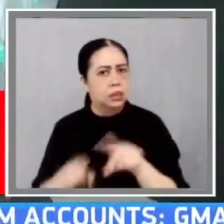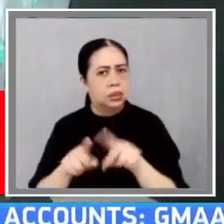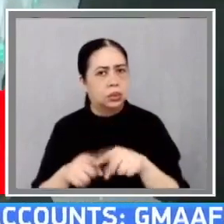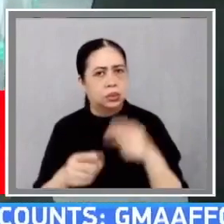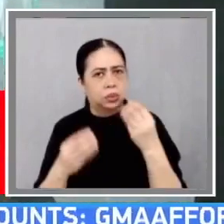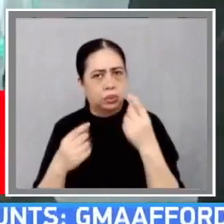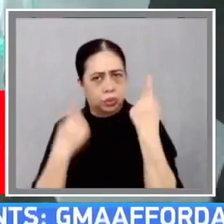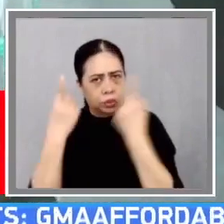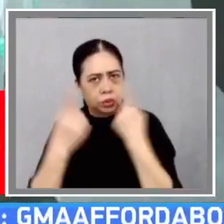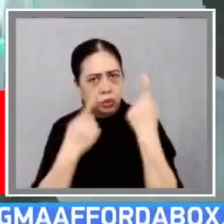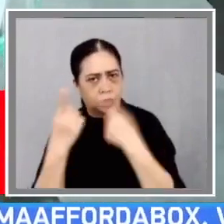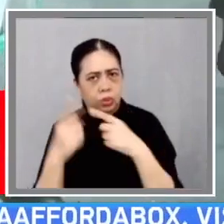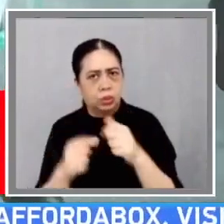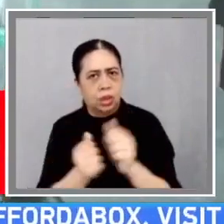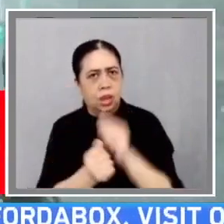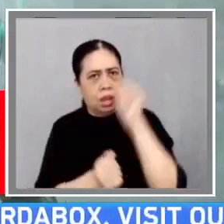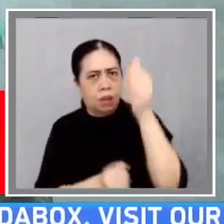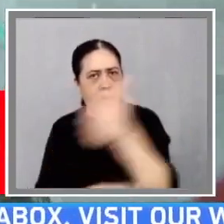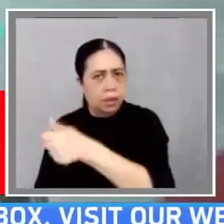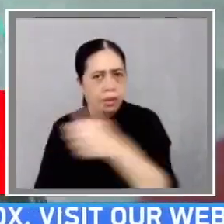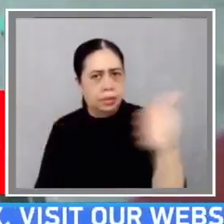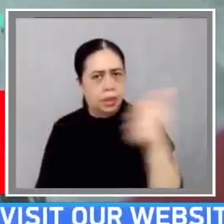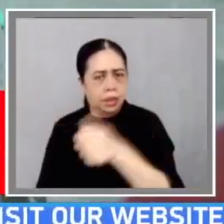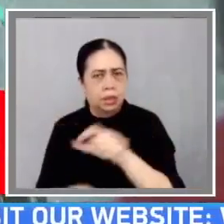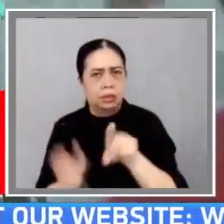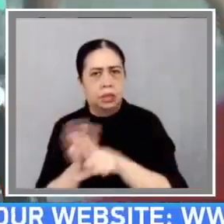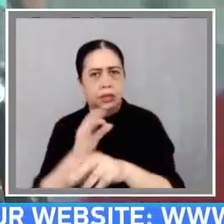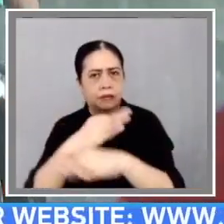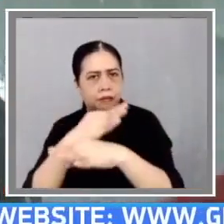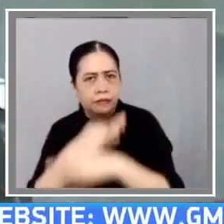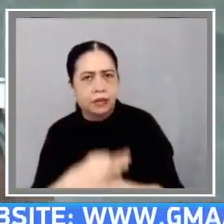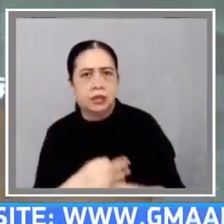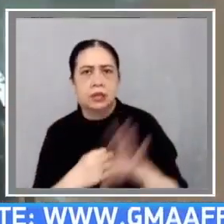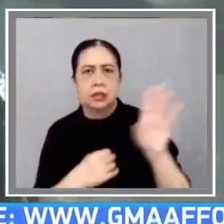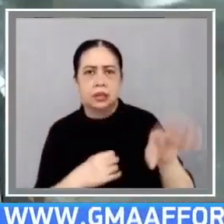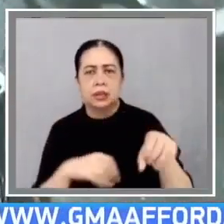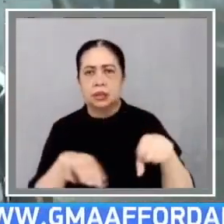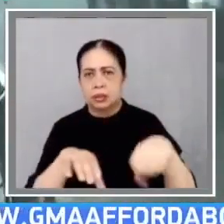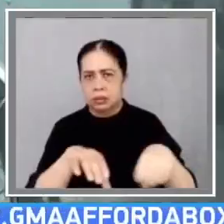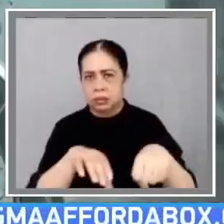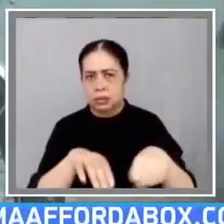ang haba ng biyahe, pati na ang pagpapaayos sa kanilang tricycle.